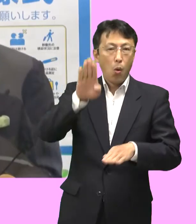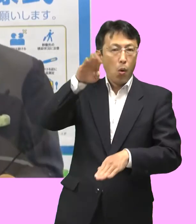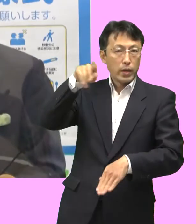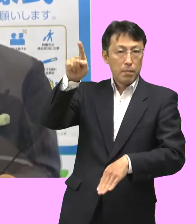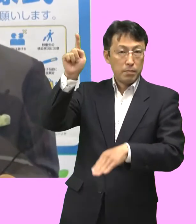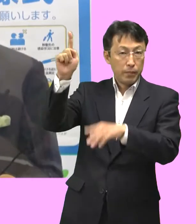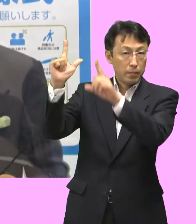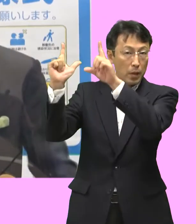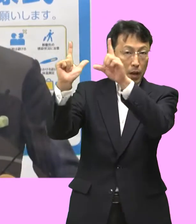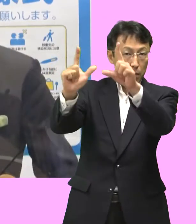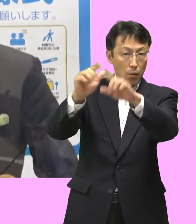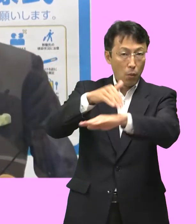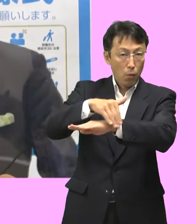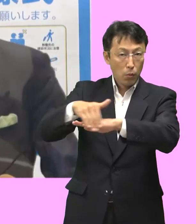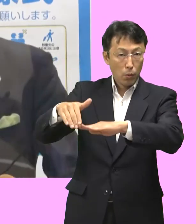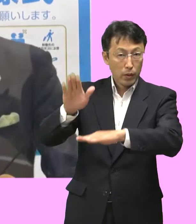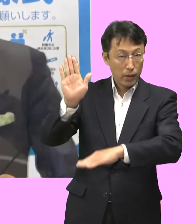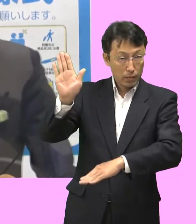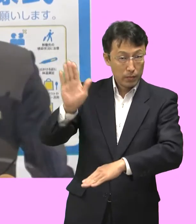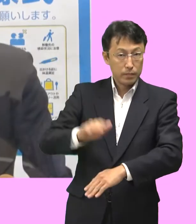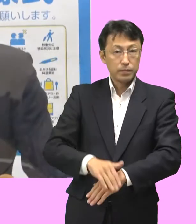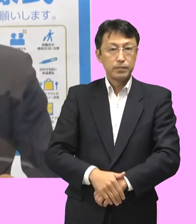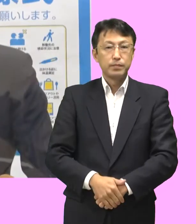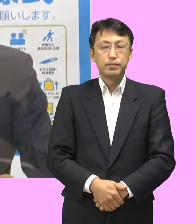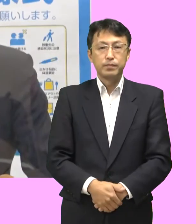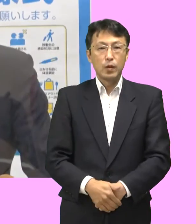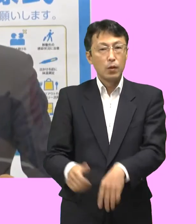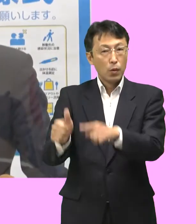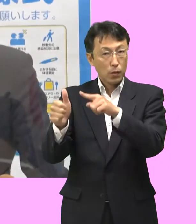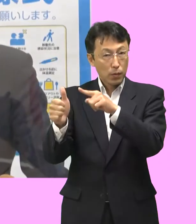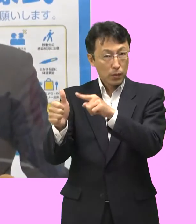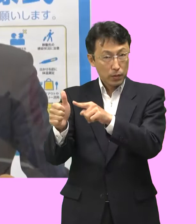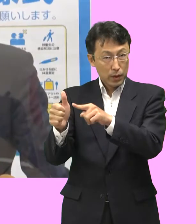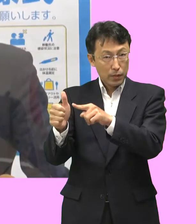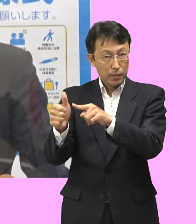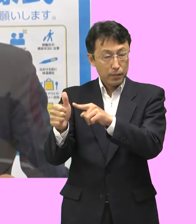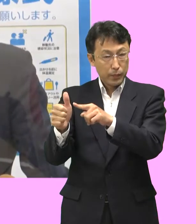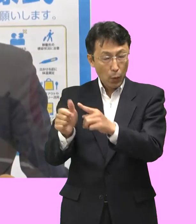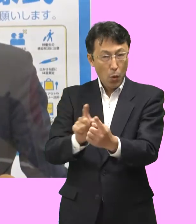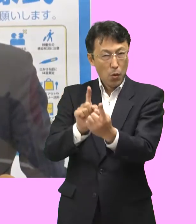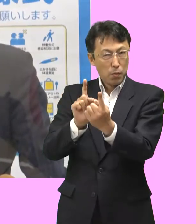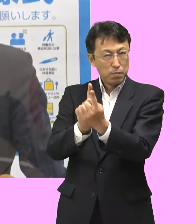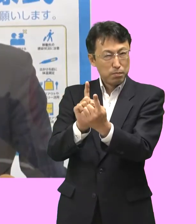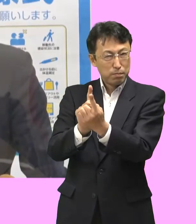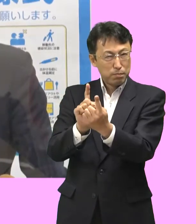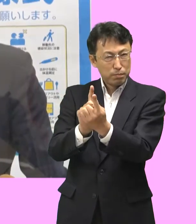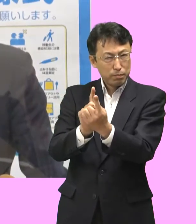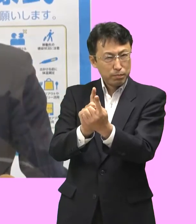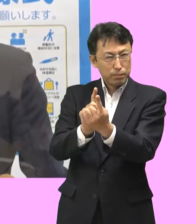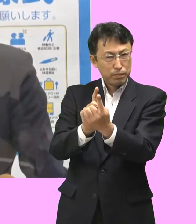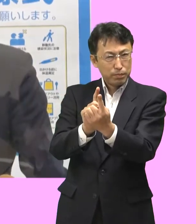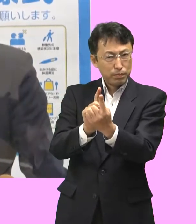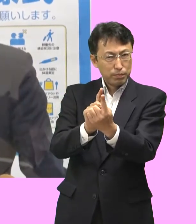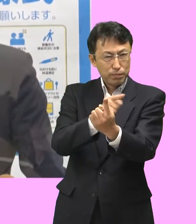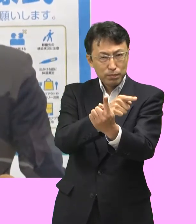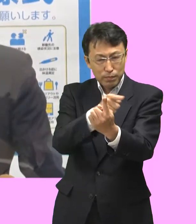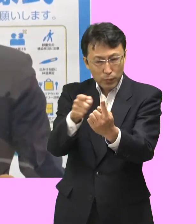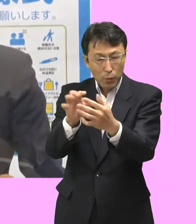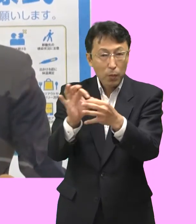ただくことになると思いますが、この方の、濃厚接触の、検査の関連